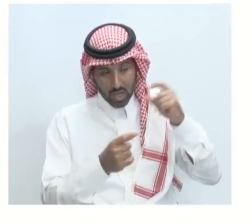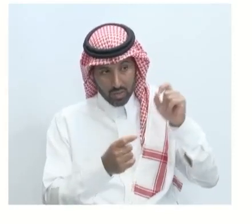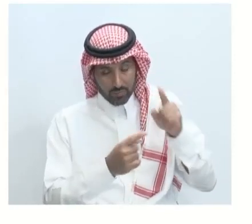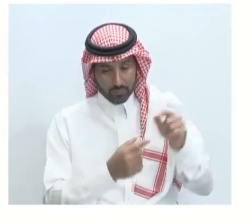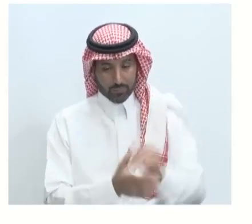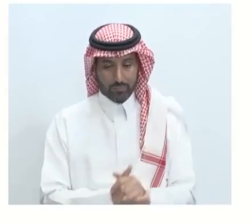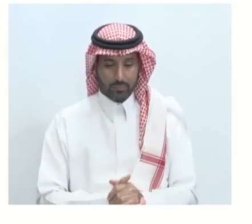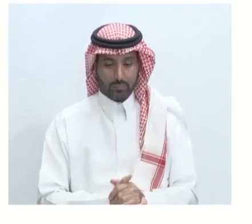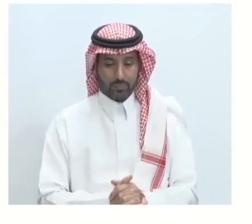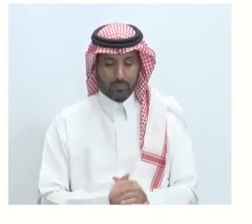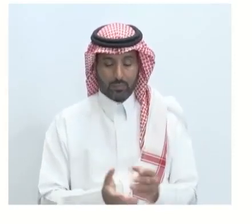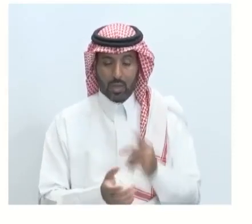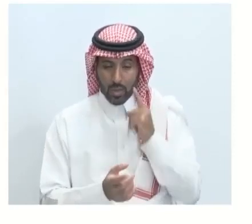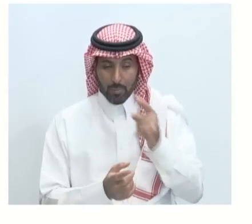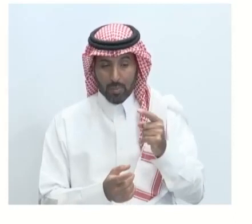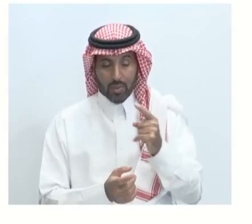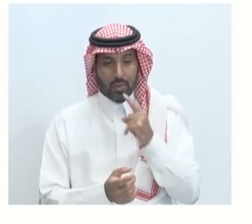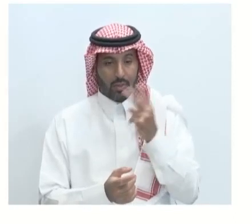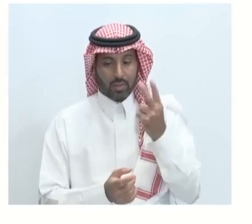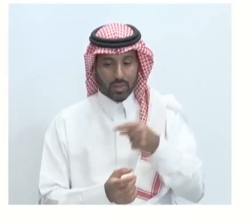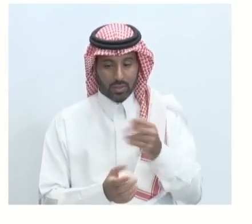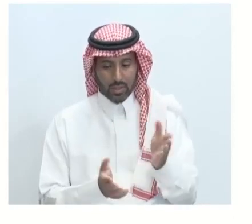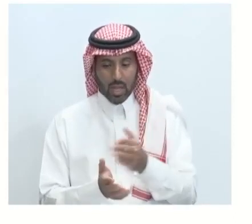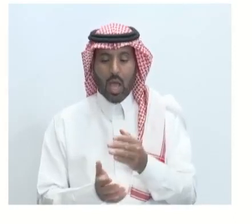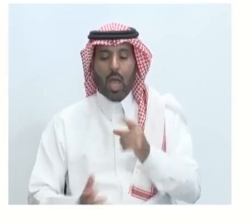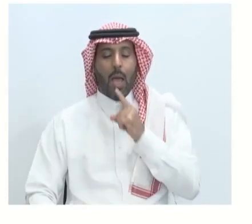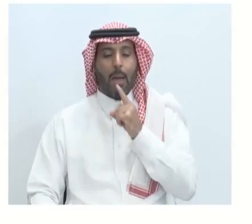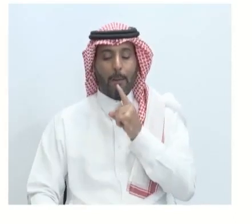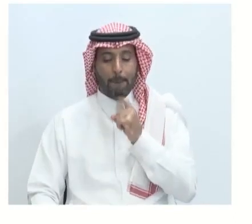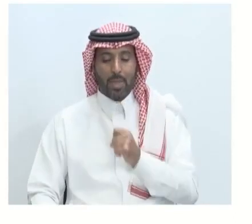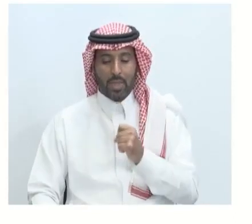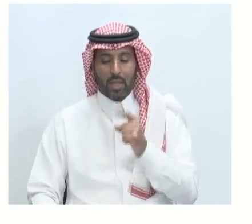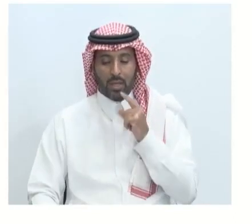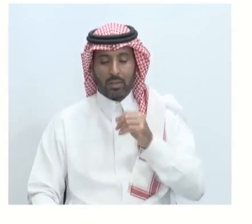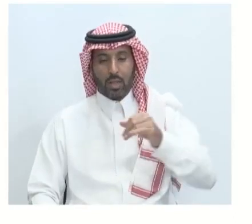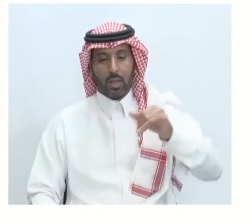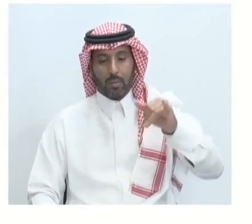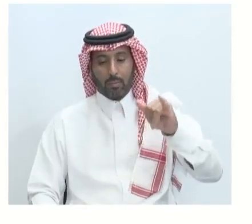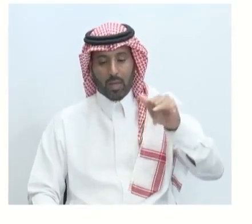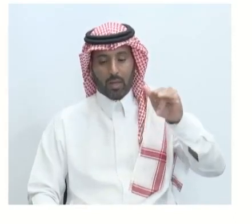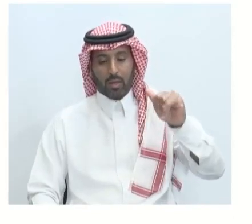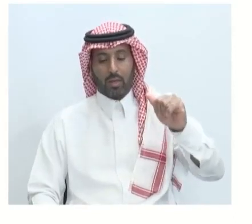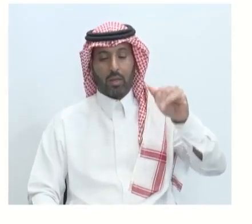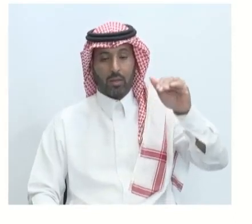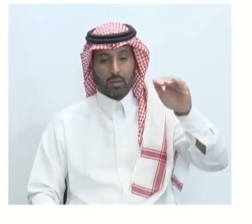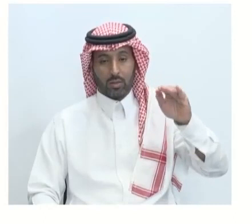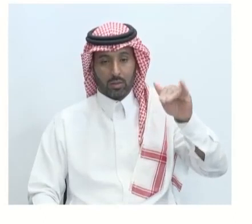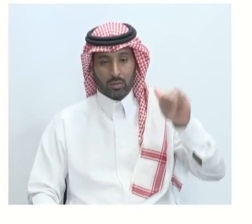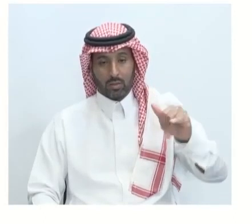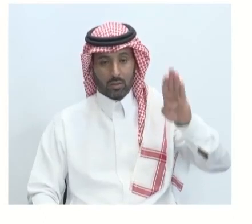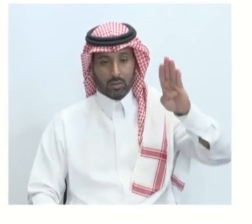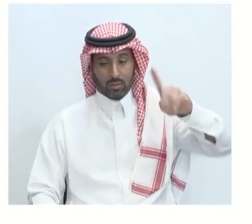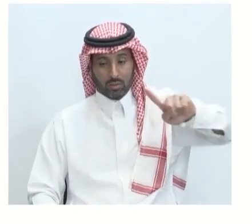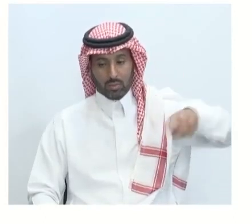من 12 الى 100 مايكرون بتلسكوب 57 سم كما هو واضح معنا في الصوره